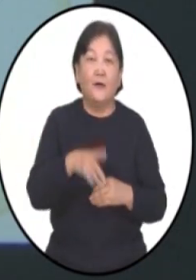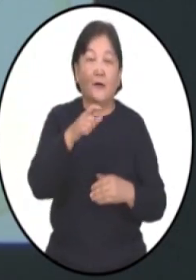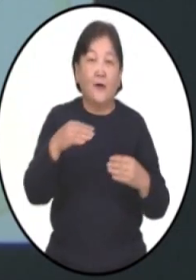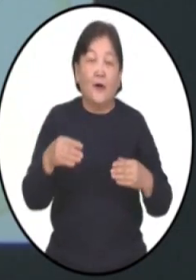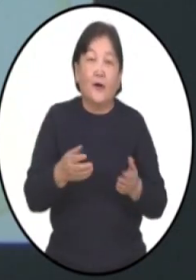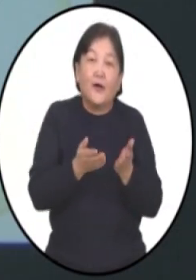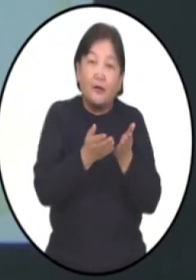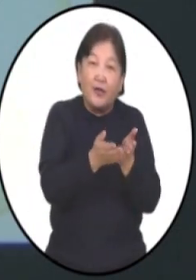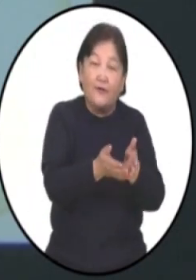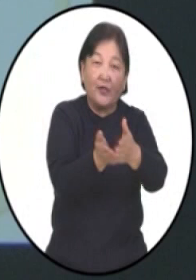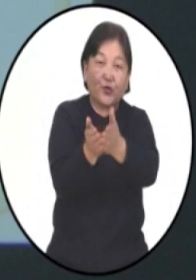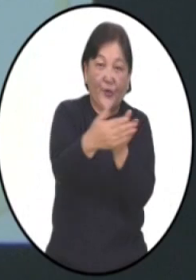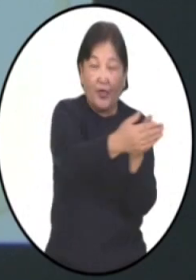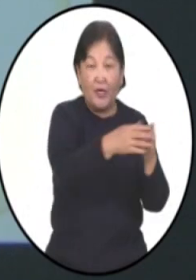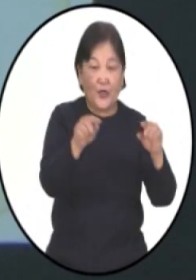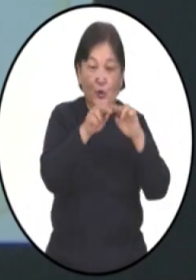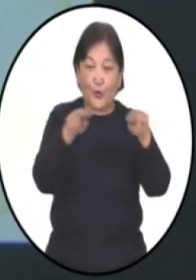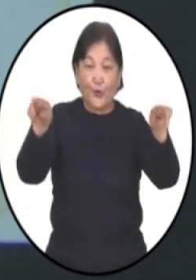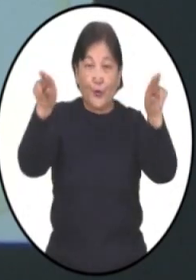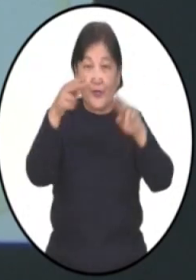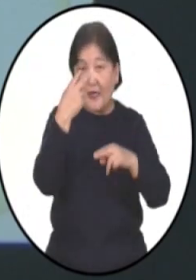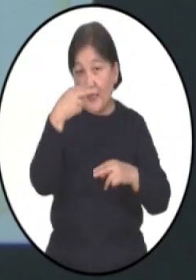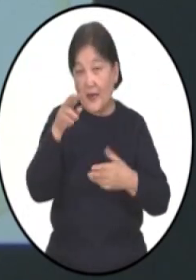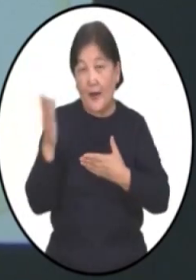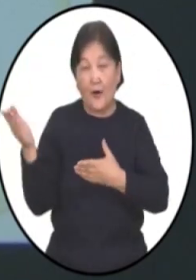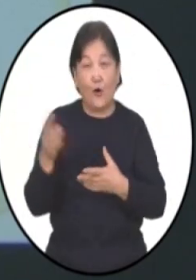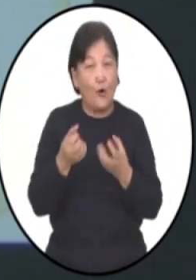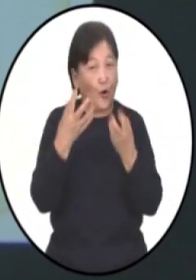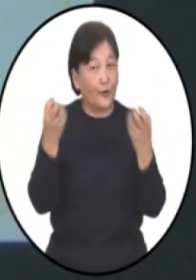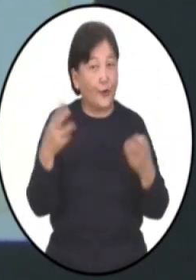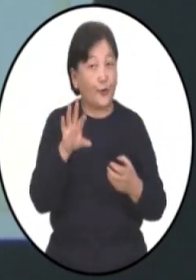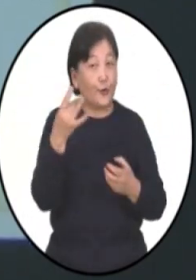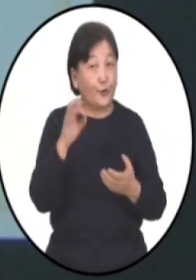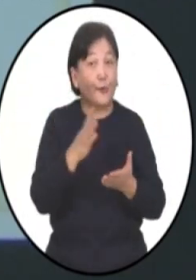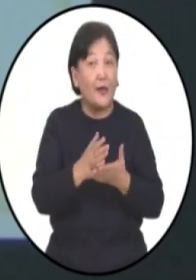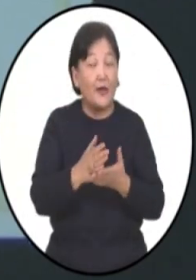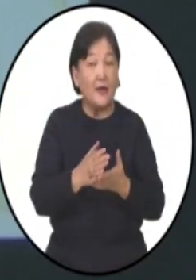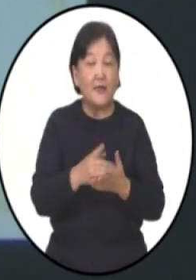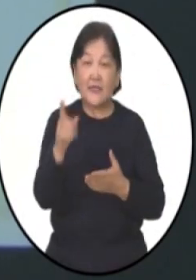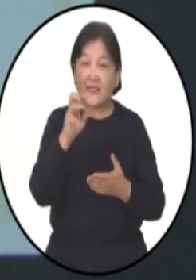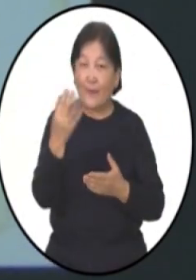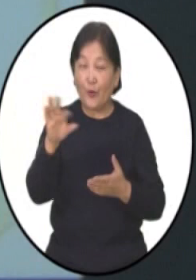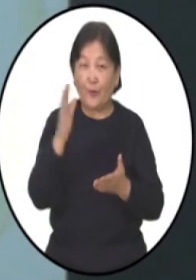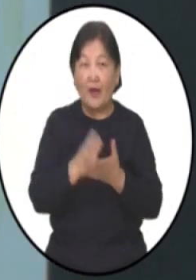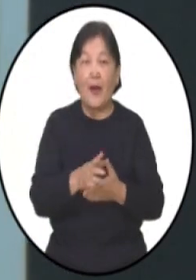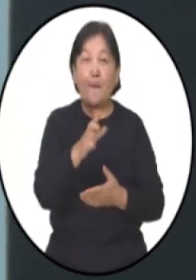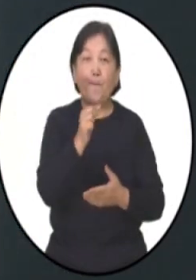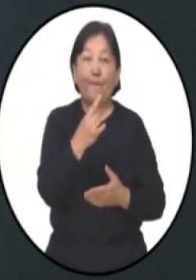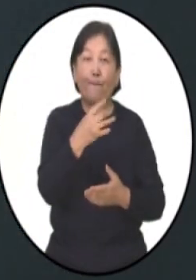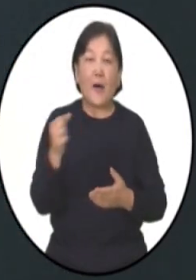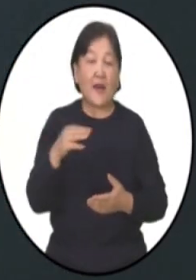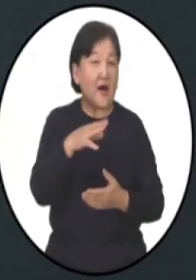зургуудын шулуунуудыг ажиглараа. За олон төрлийн шулуунууд явагдж байгаа үүн дотор бараа тавар болон хүн